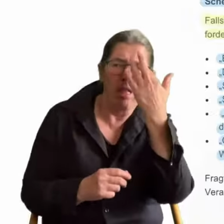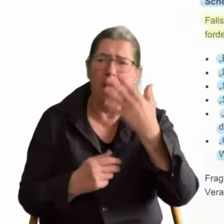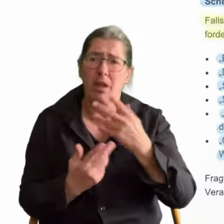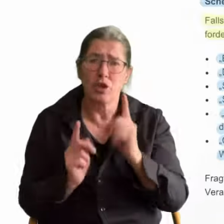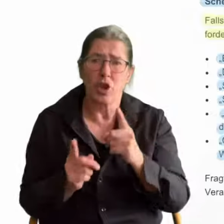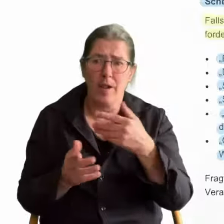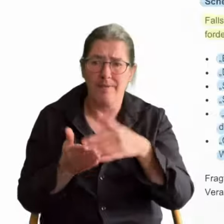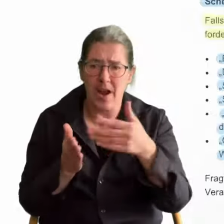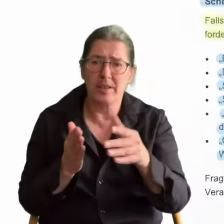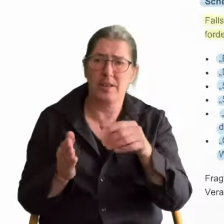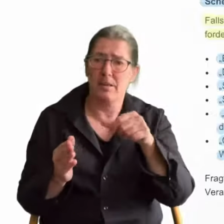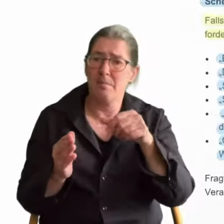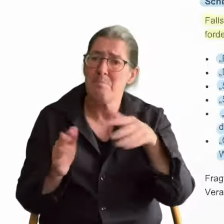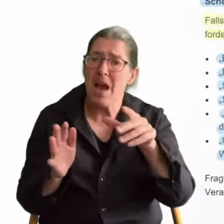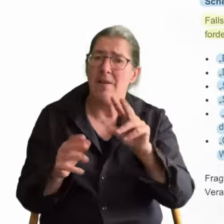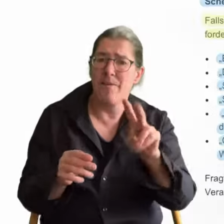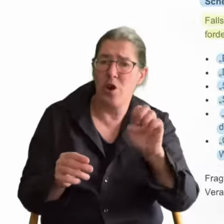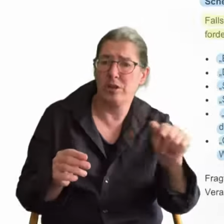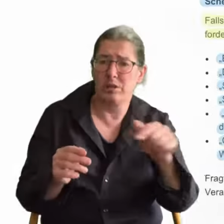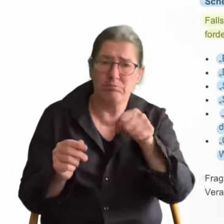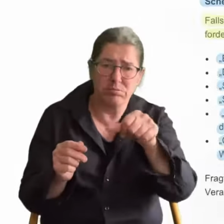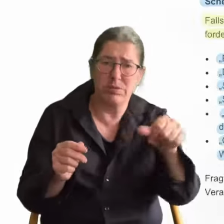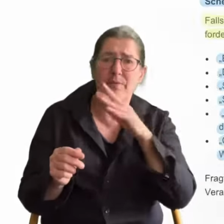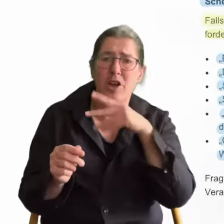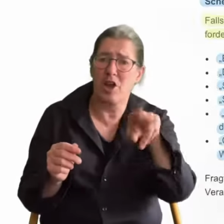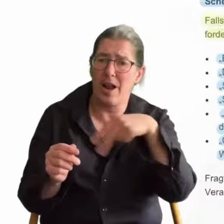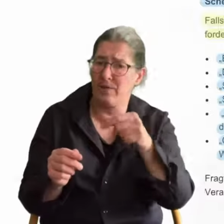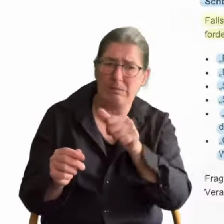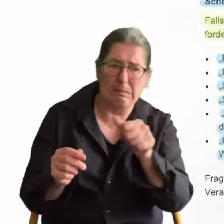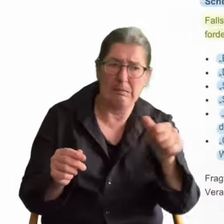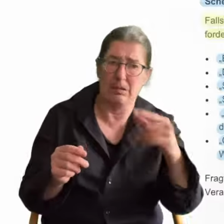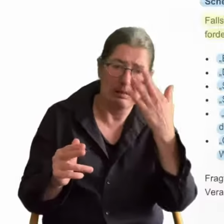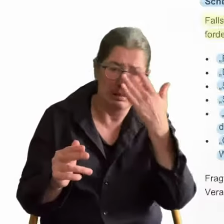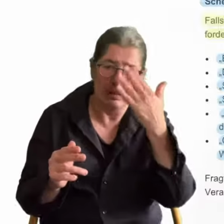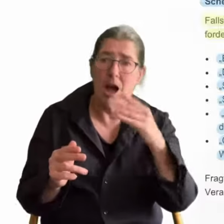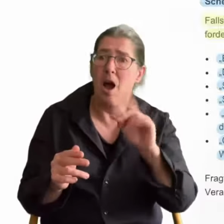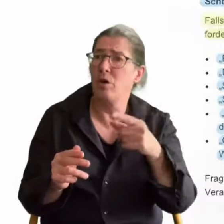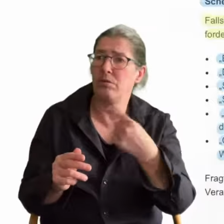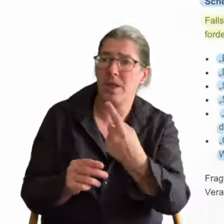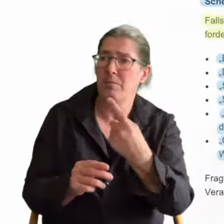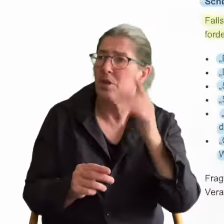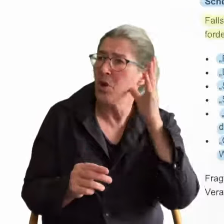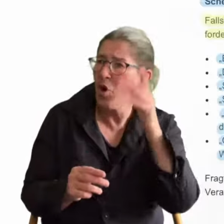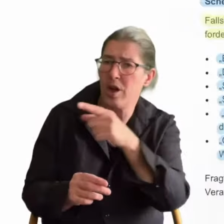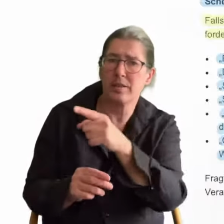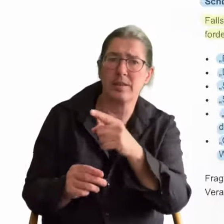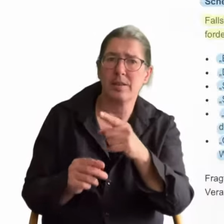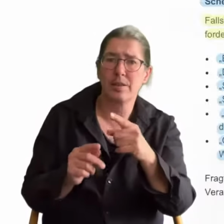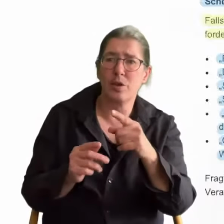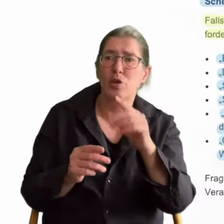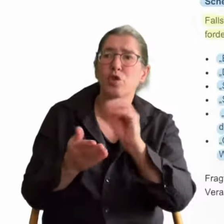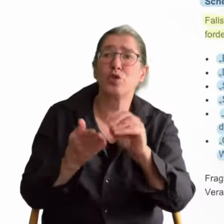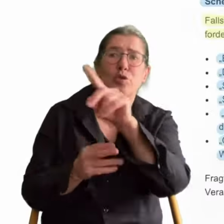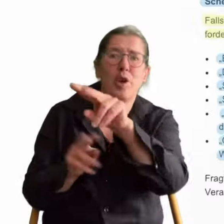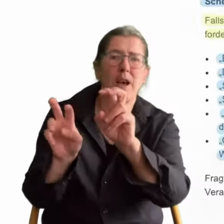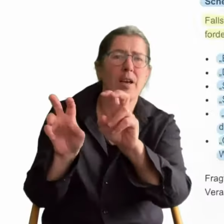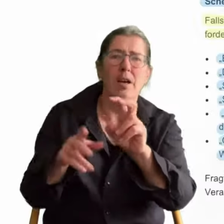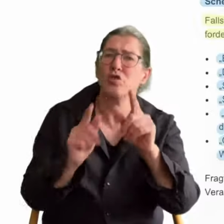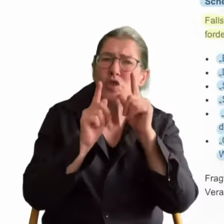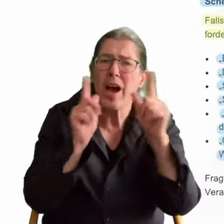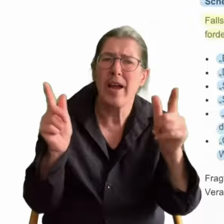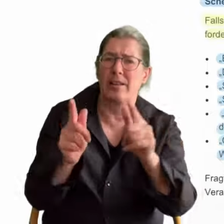sollen und die stromschläge erhöhen sollen bei jeder falschen antwort und haben ja auch gehört was die schüler